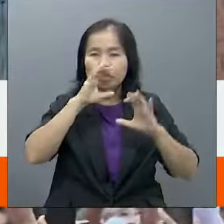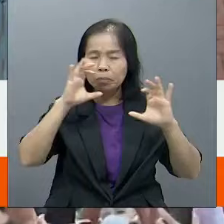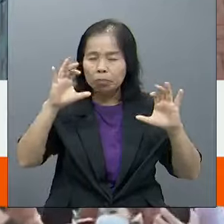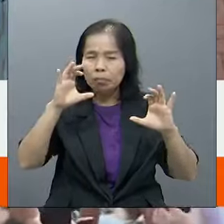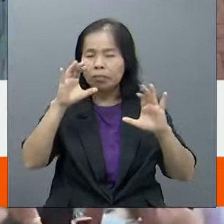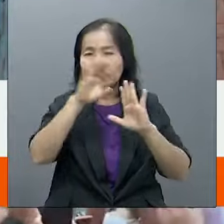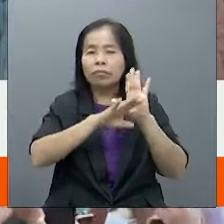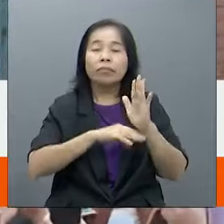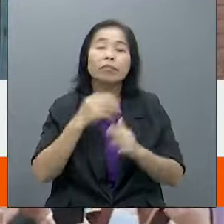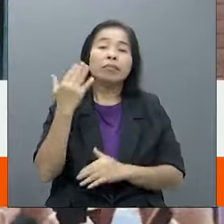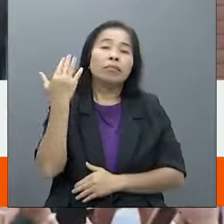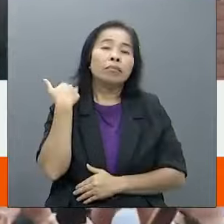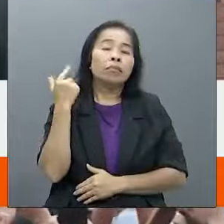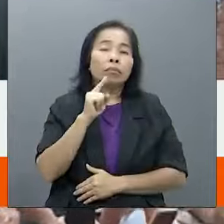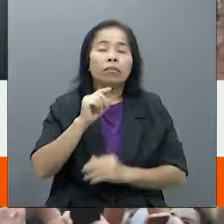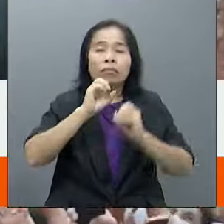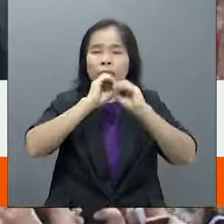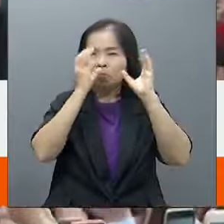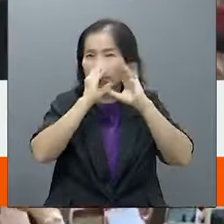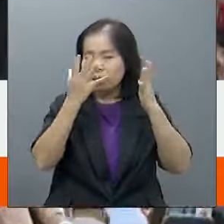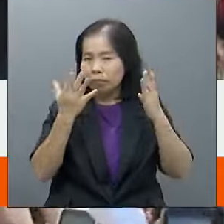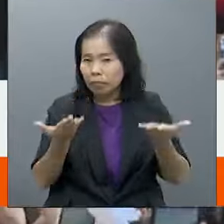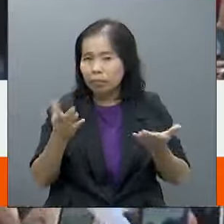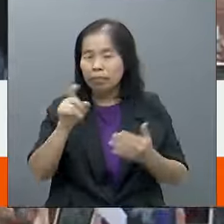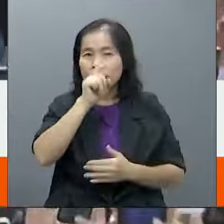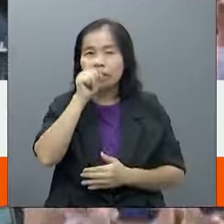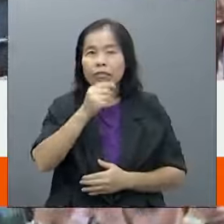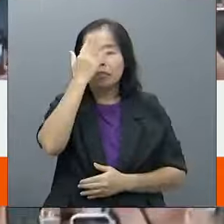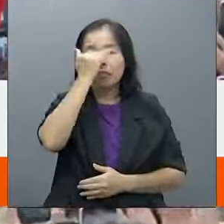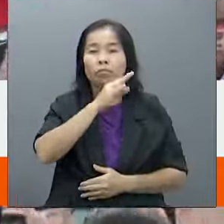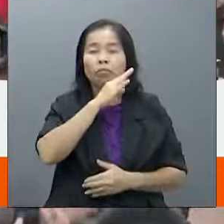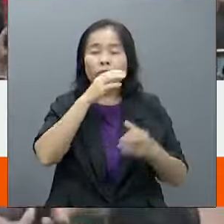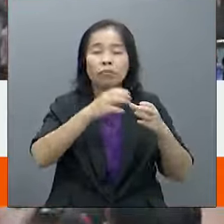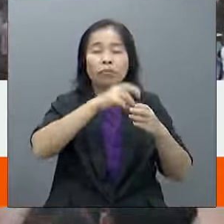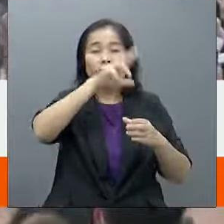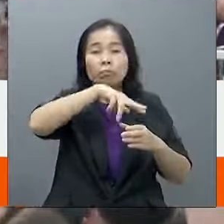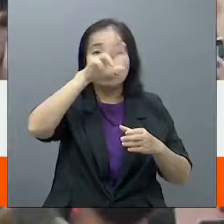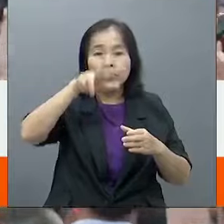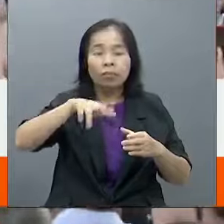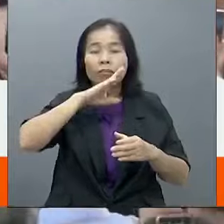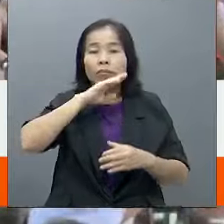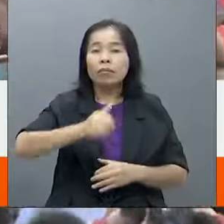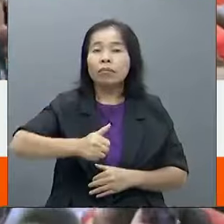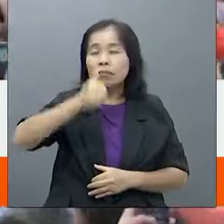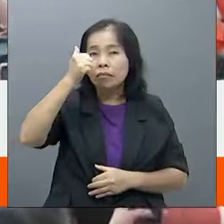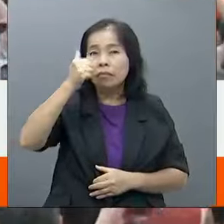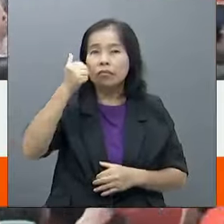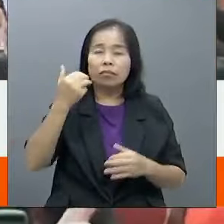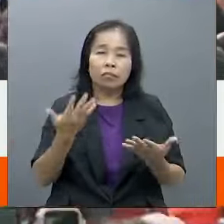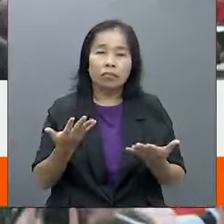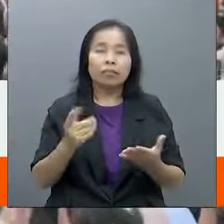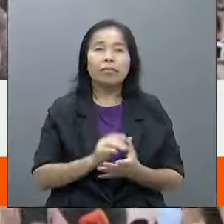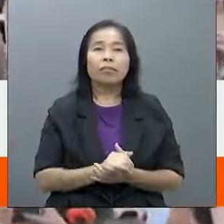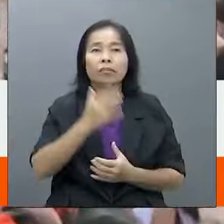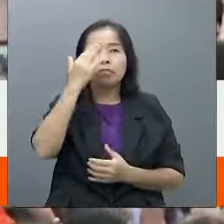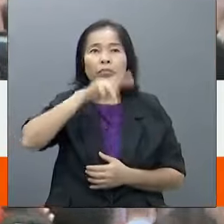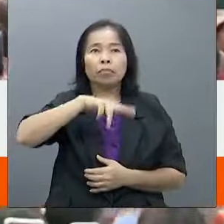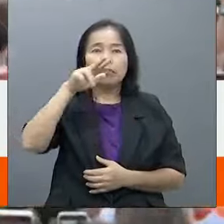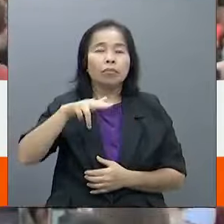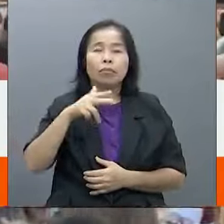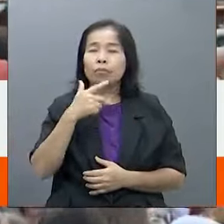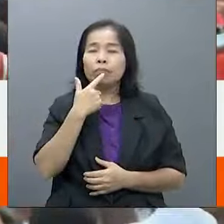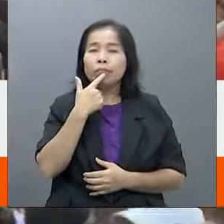กับอีกประเด็นหนึ่งคือความชัดเจนว่าตกลงแล้วถ้าเลือกเพื่อไทยไปจะได้ใครเป็นนายก ครับ ซึ่งเพื่อไทยไม่ได้ครับว่าจะเป็นคุณเศรษฐาหรือคุณรุ่